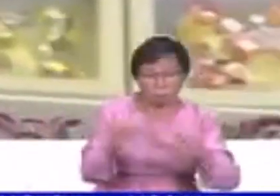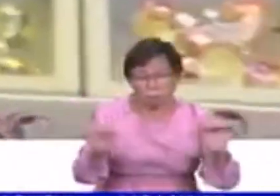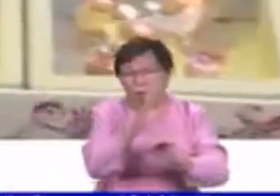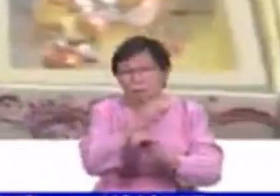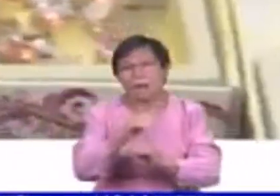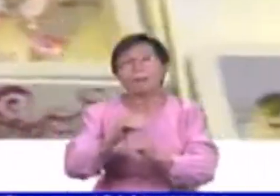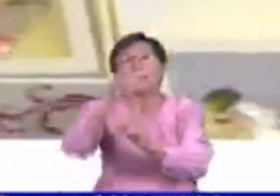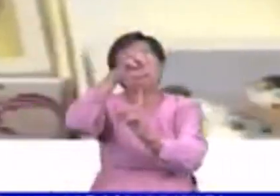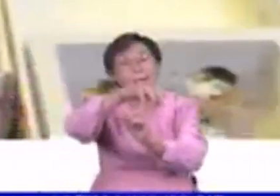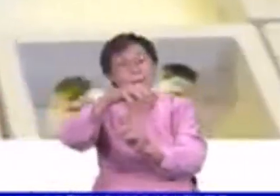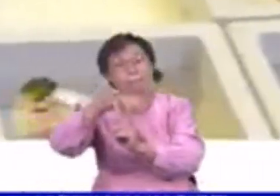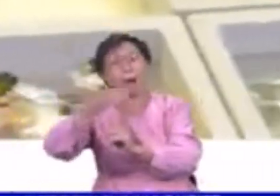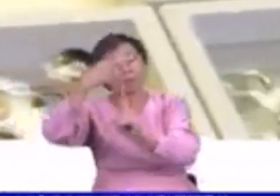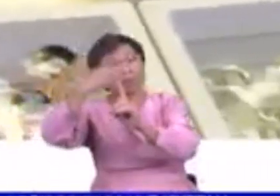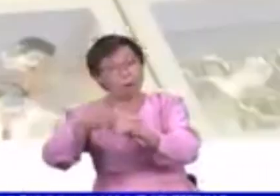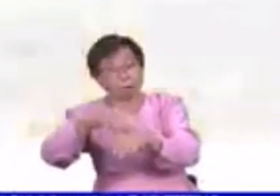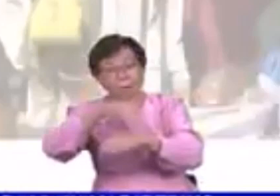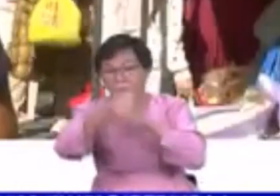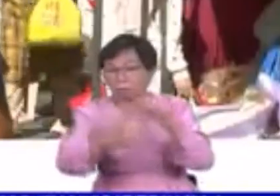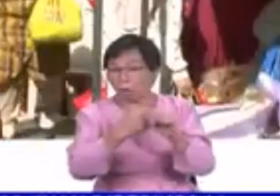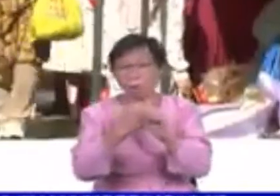termasuk Bazar Ramadan pada tahun ini.